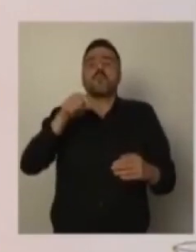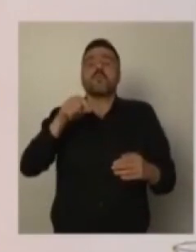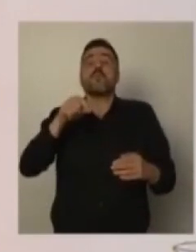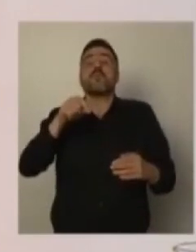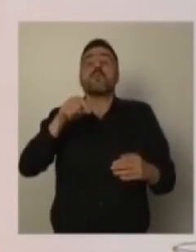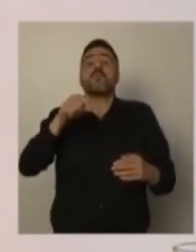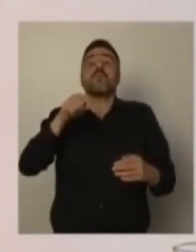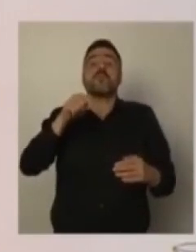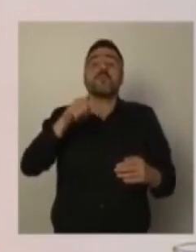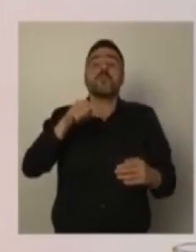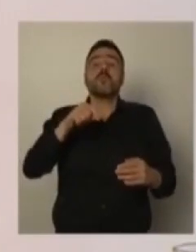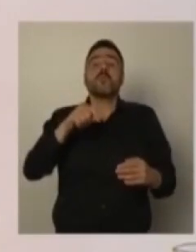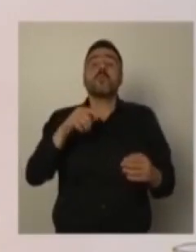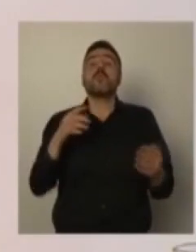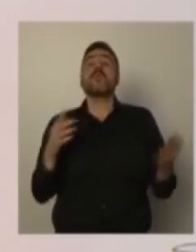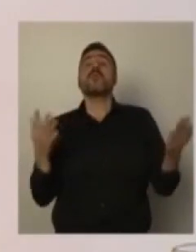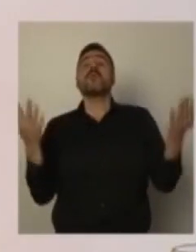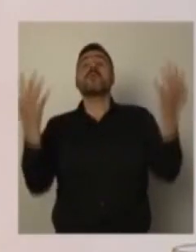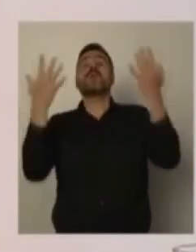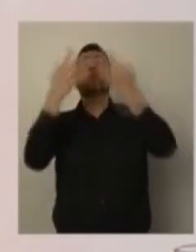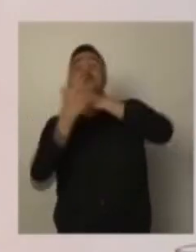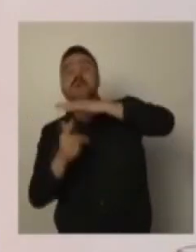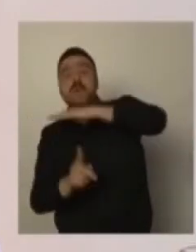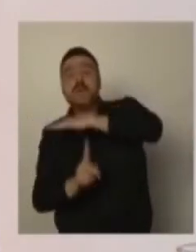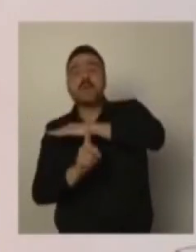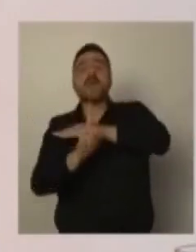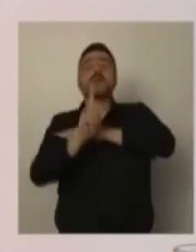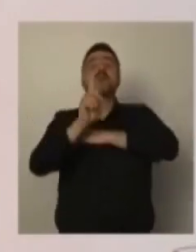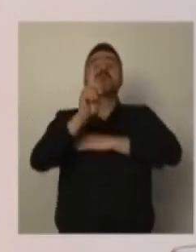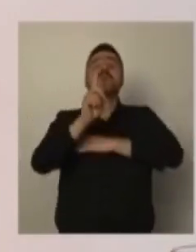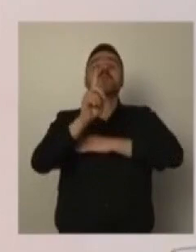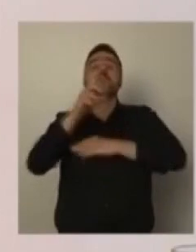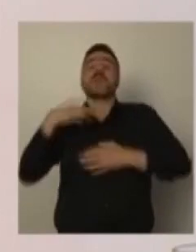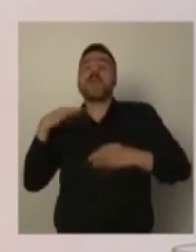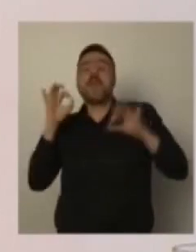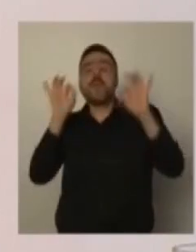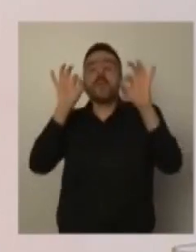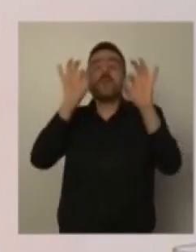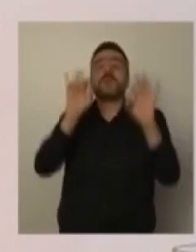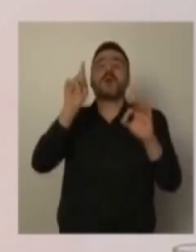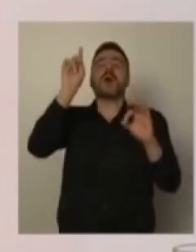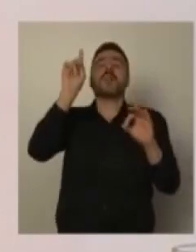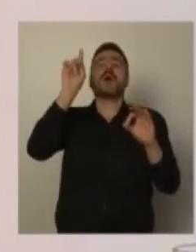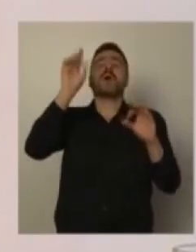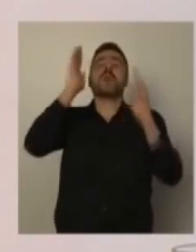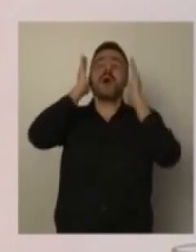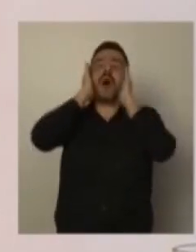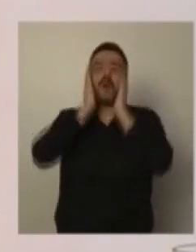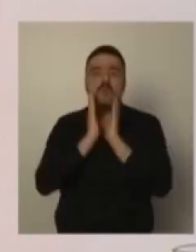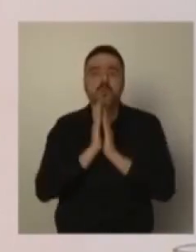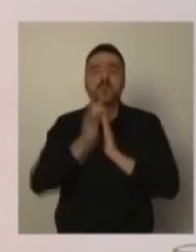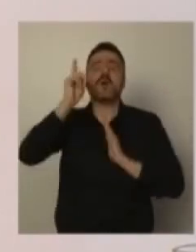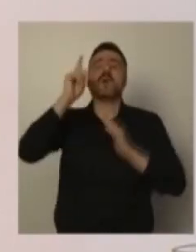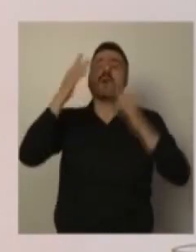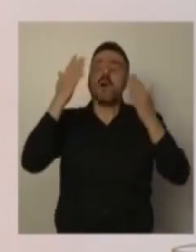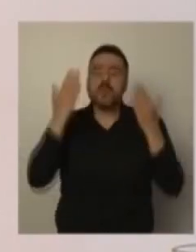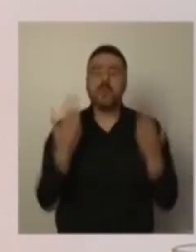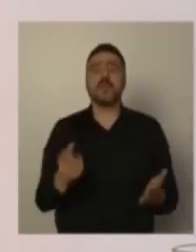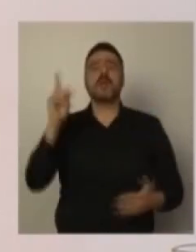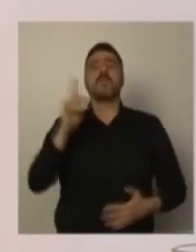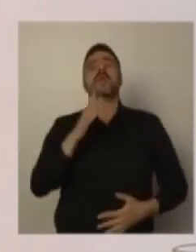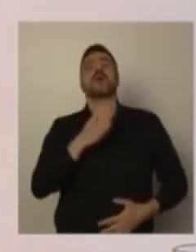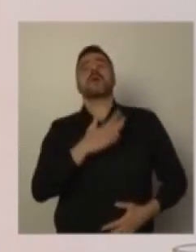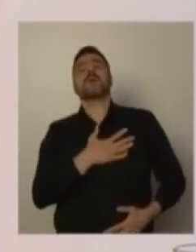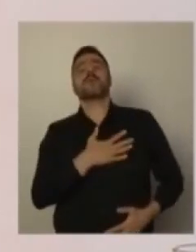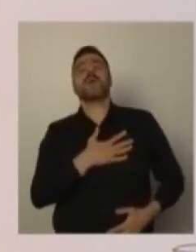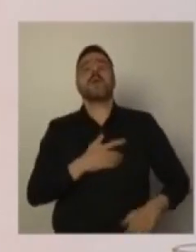bizleri ulaştırdın. Sana hamd ediyoruz. Hamdimizi kabul buyur ya Rabbi.